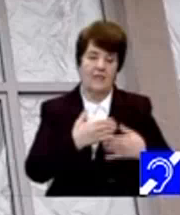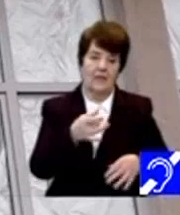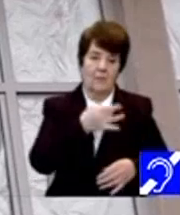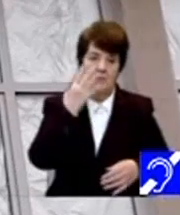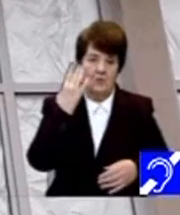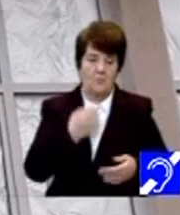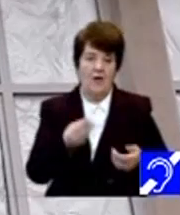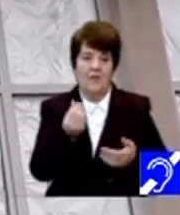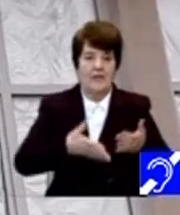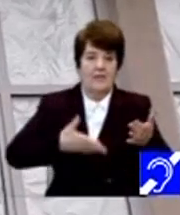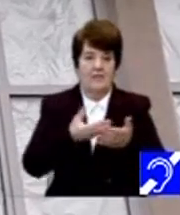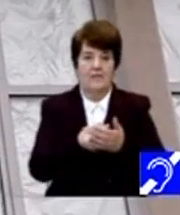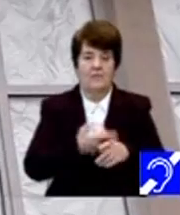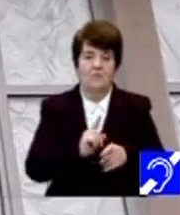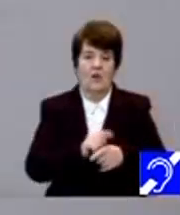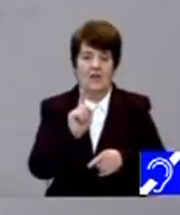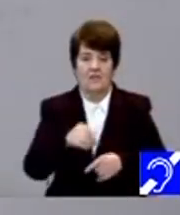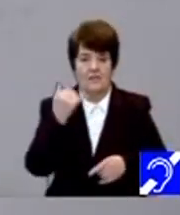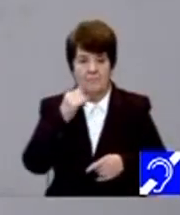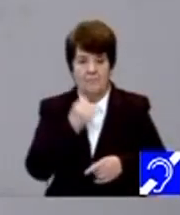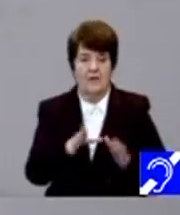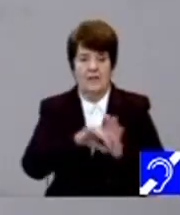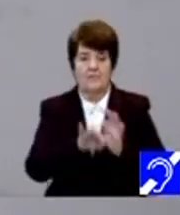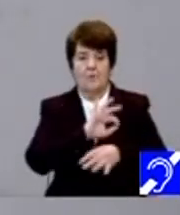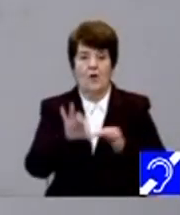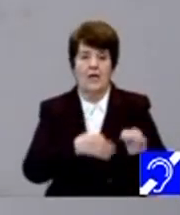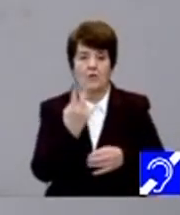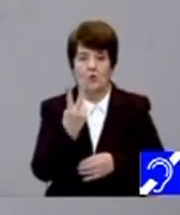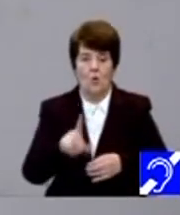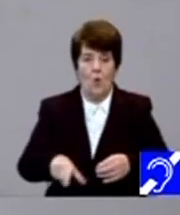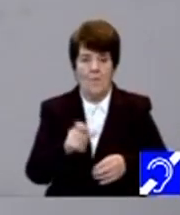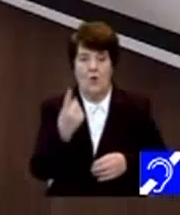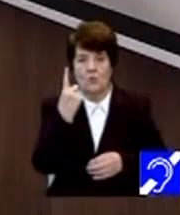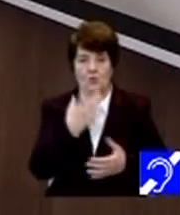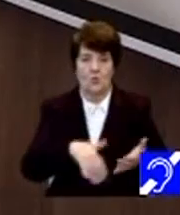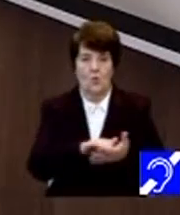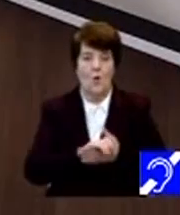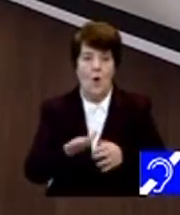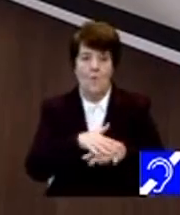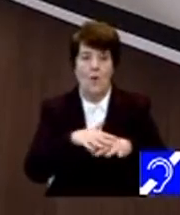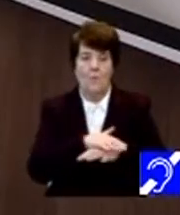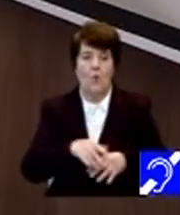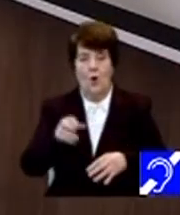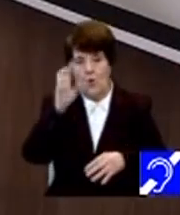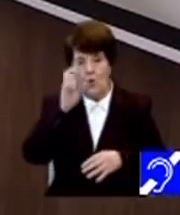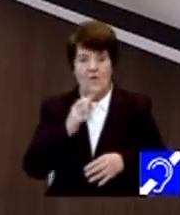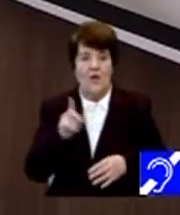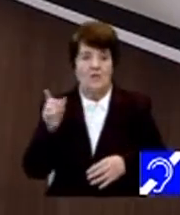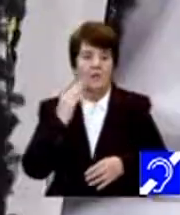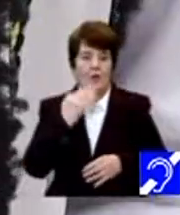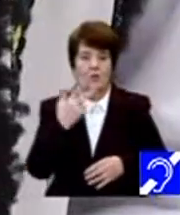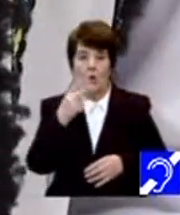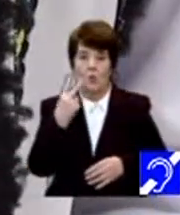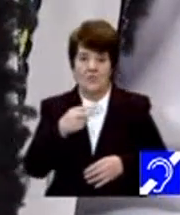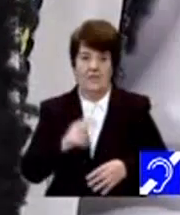cu Republica Moldova a susținut financiar liceul Mihail Lomonosov din Bălți în cadrul proiectului Două maluri, un singur popor. Guvernul de la București